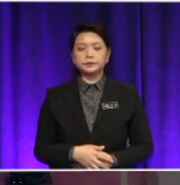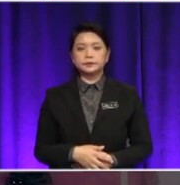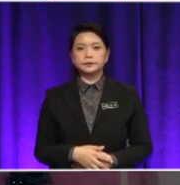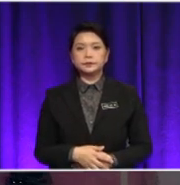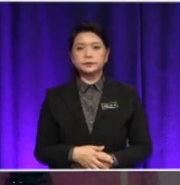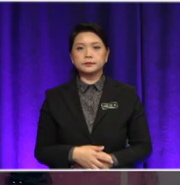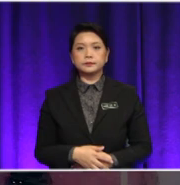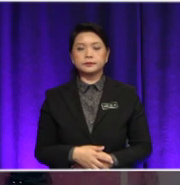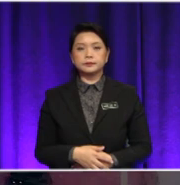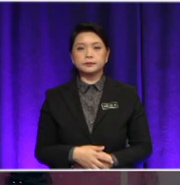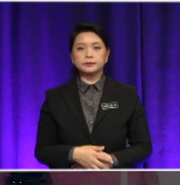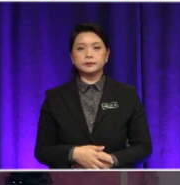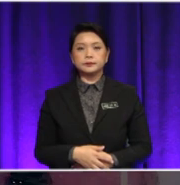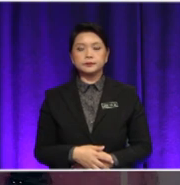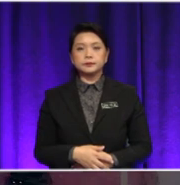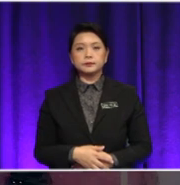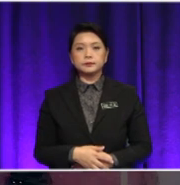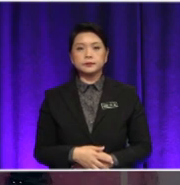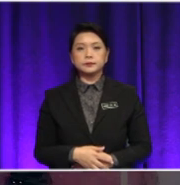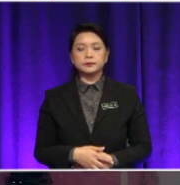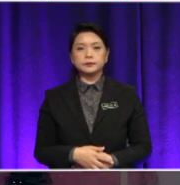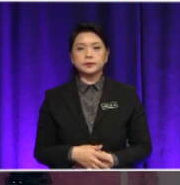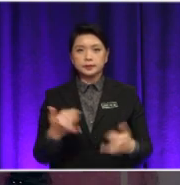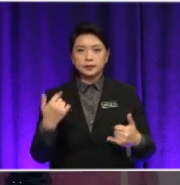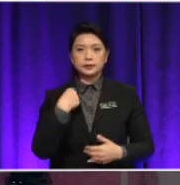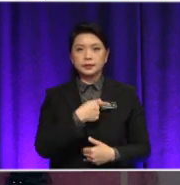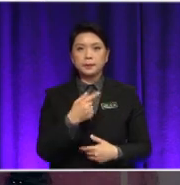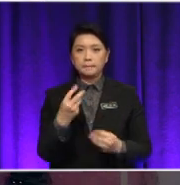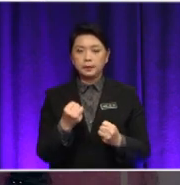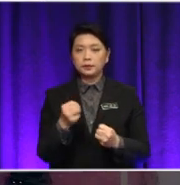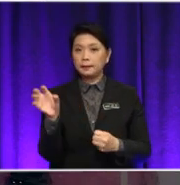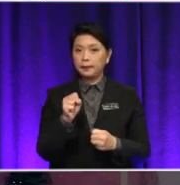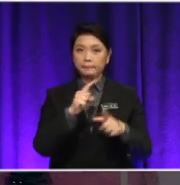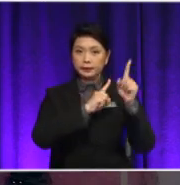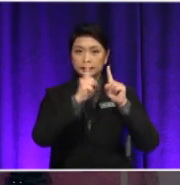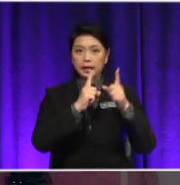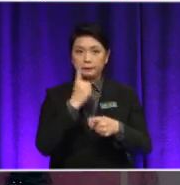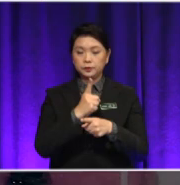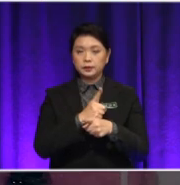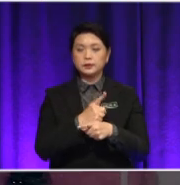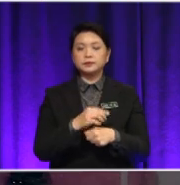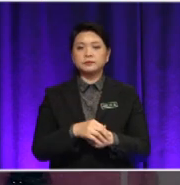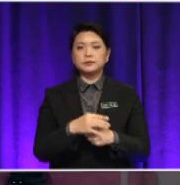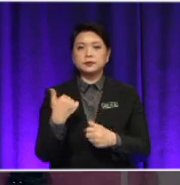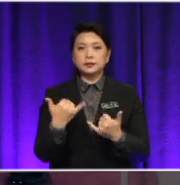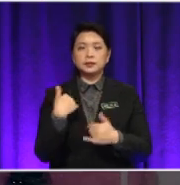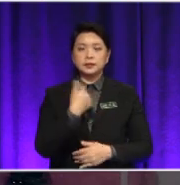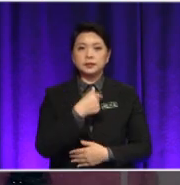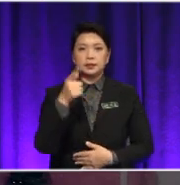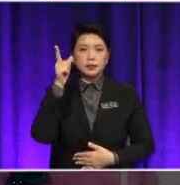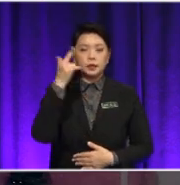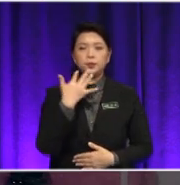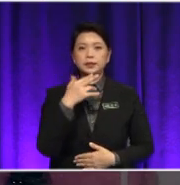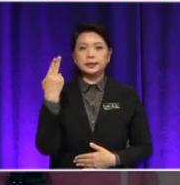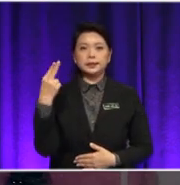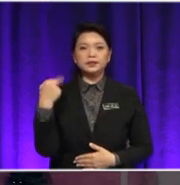sekali. Okay. Ya murid-murid, timelah kita nak rebut bintang lebih banyak. Okey. Kita bagi pada warna yang pertama, warna hijau.